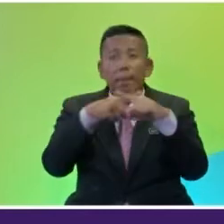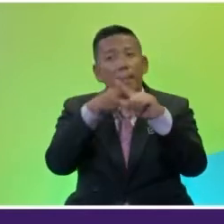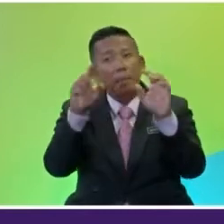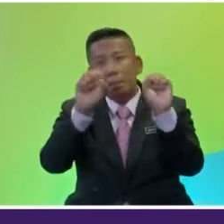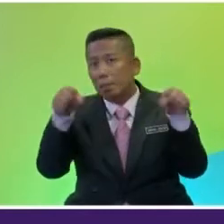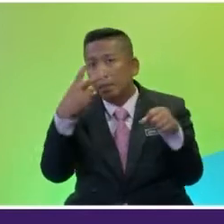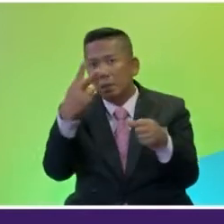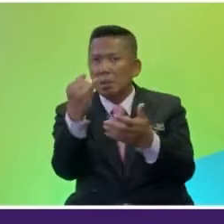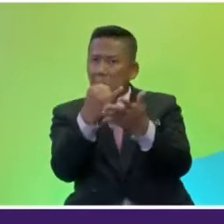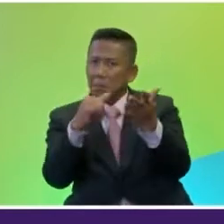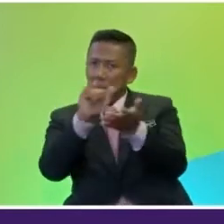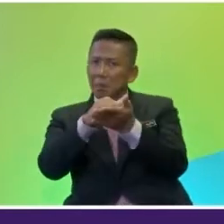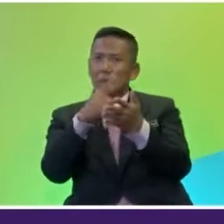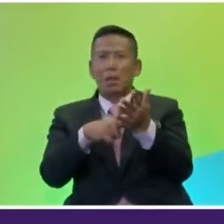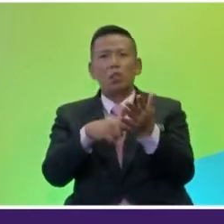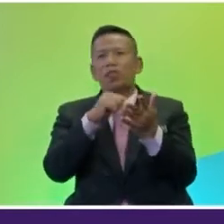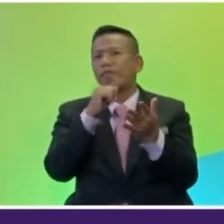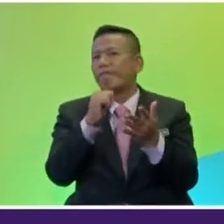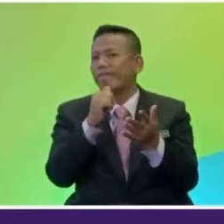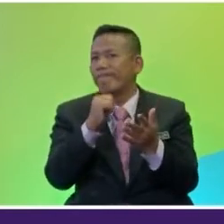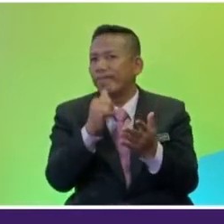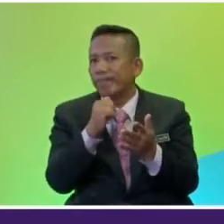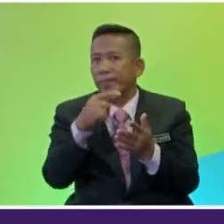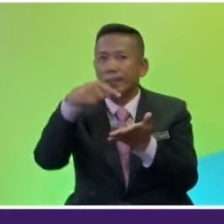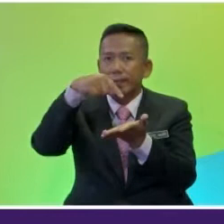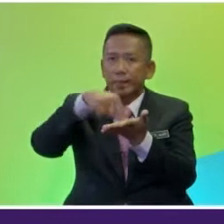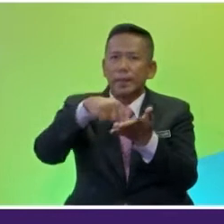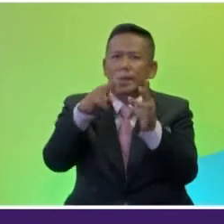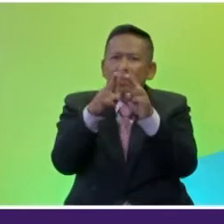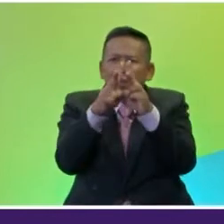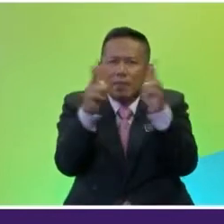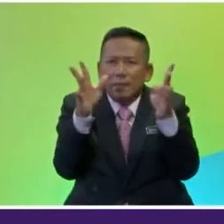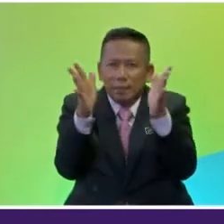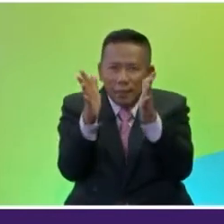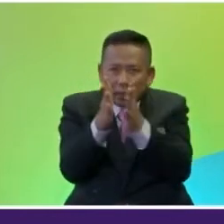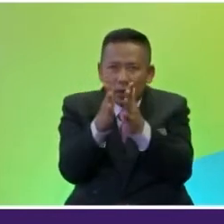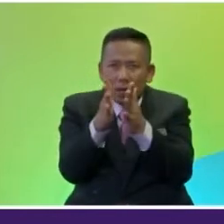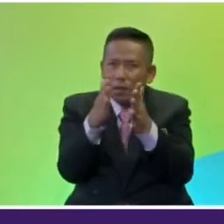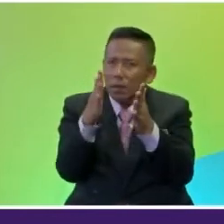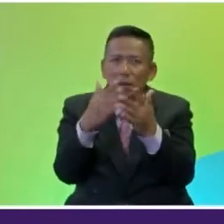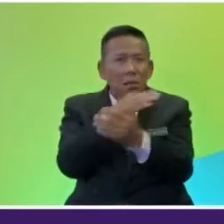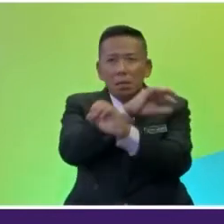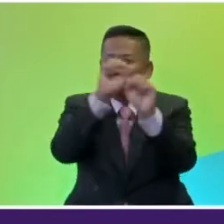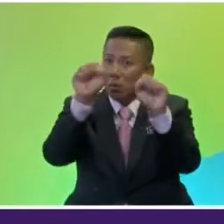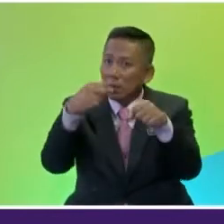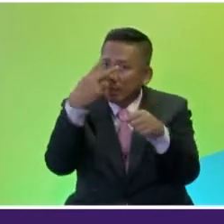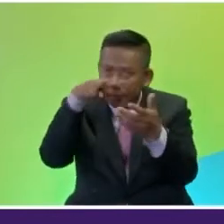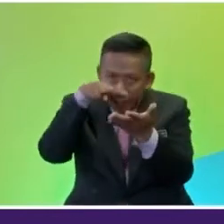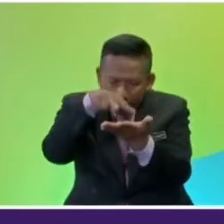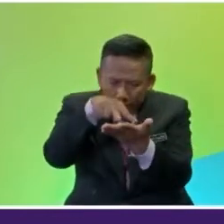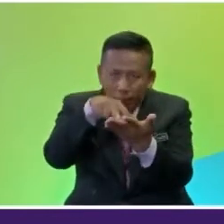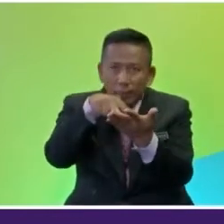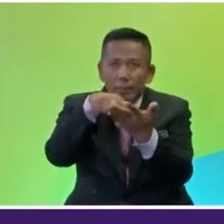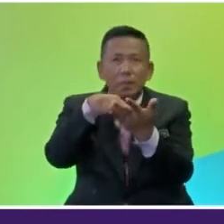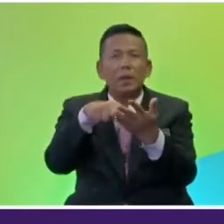mungkin tidak seni itu maksudnya itu terlalu kecil terlalu kecil jadi apabila terlalu kecil